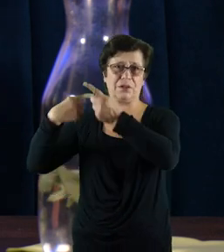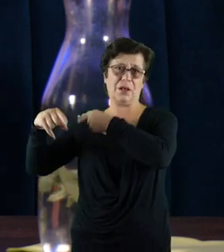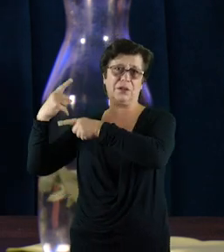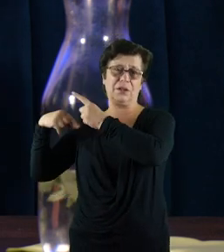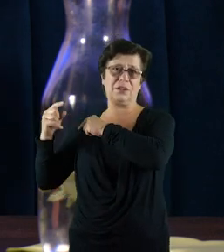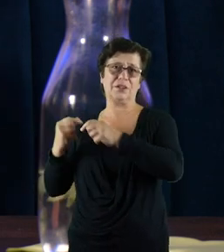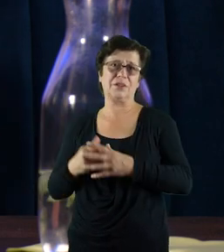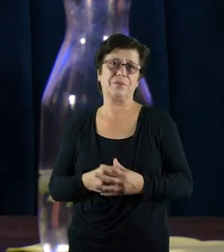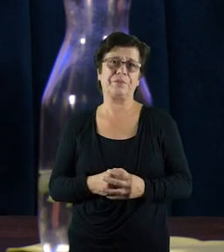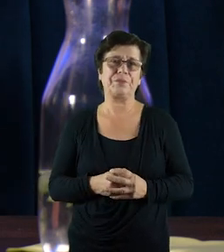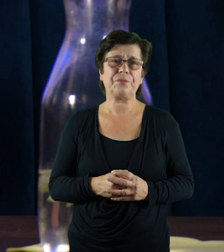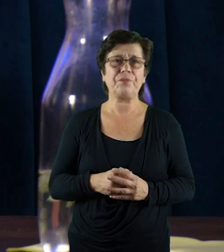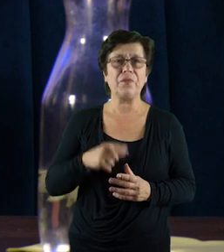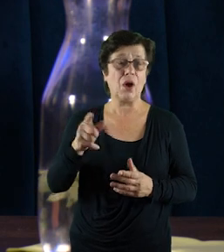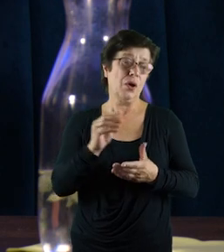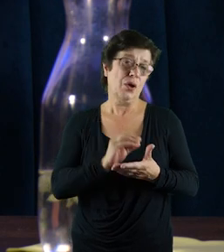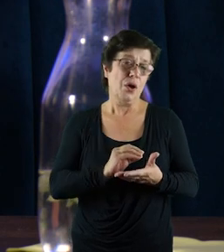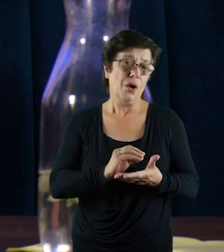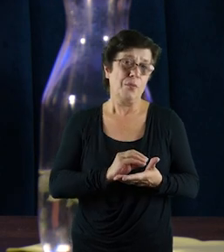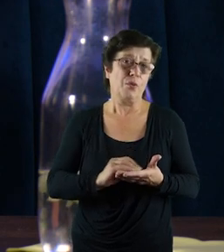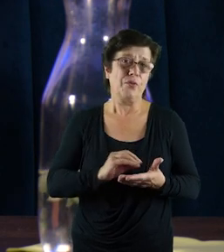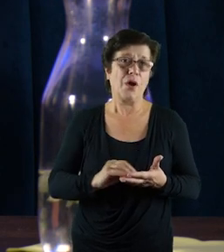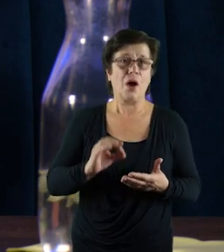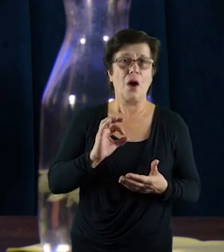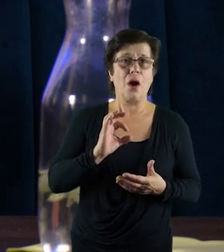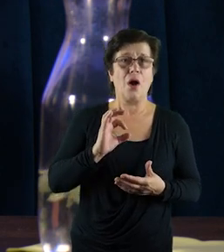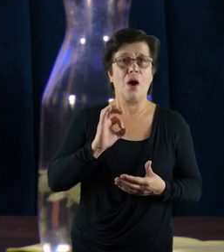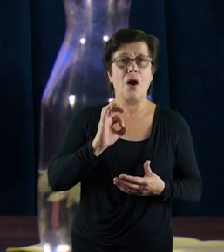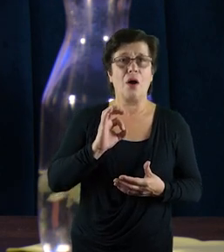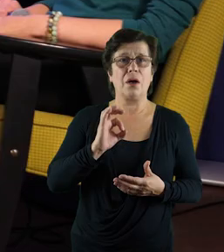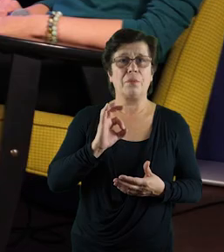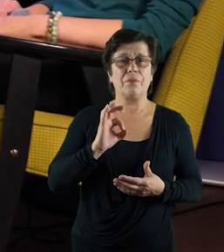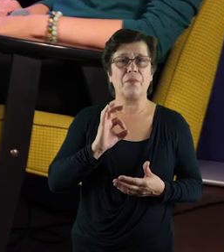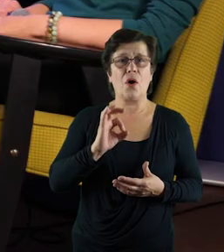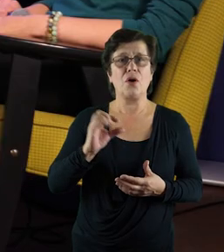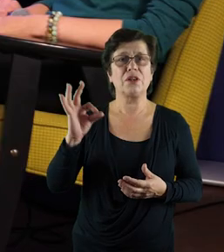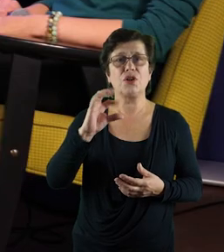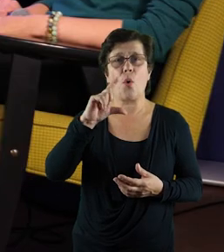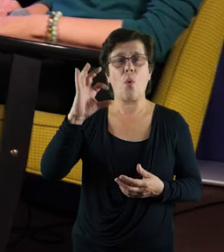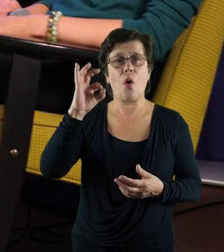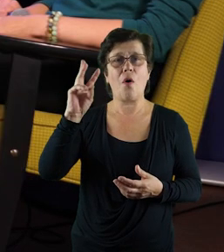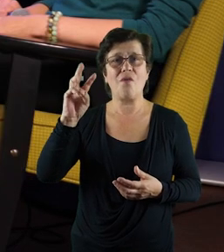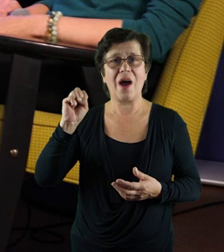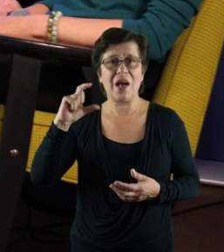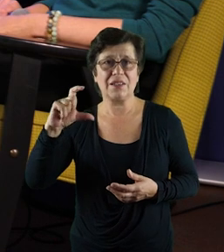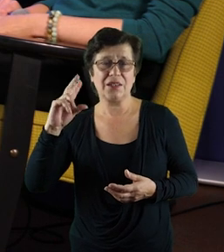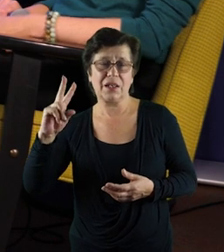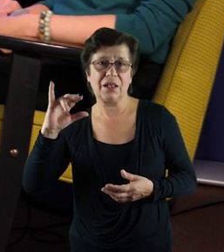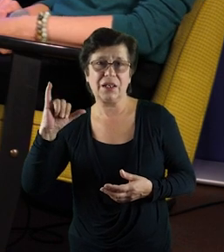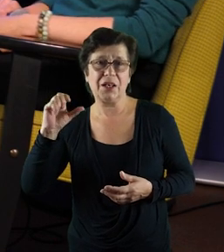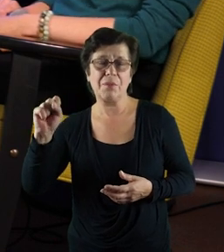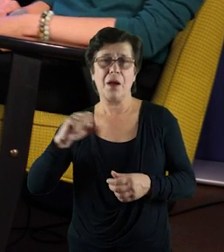poezji powołuje się na romantyków, mnóstwo cytatów ze Słowackiego, wręcz w ogóle odniesień, kopiowanie niektórych fraz